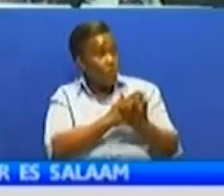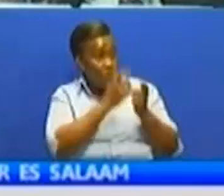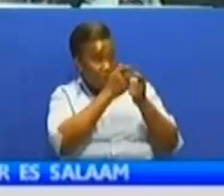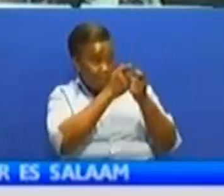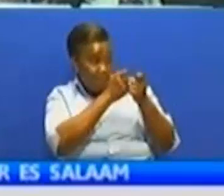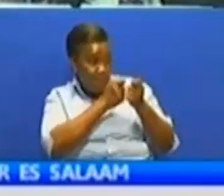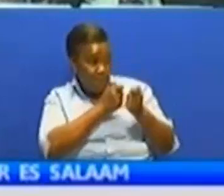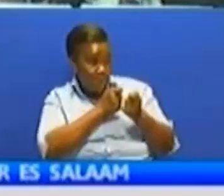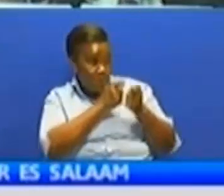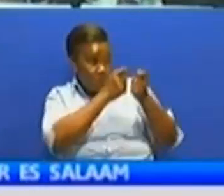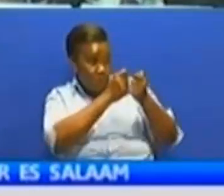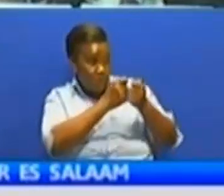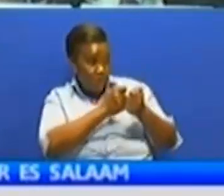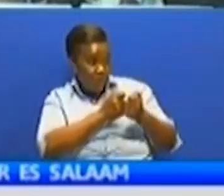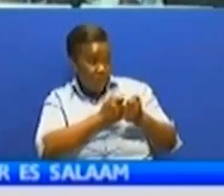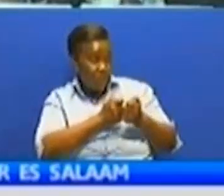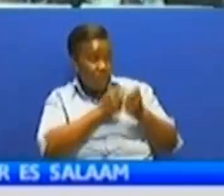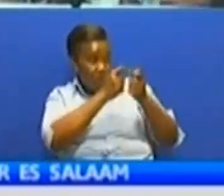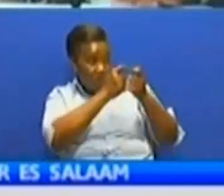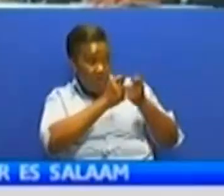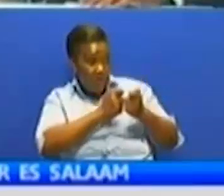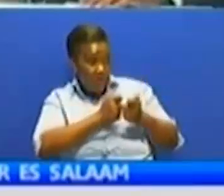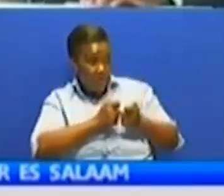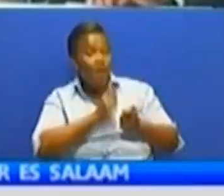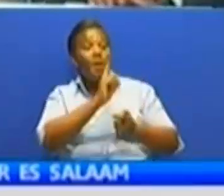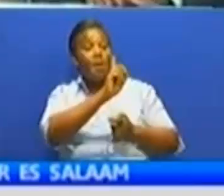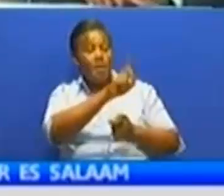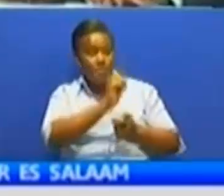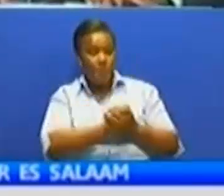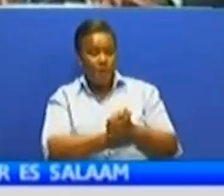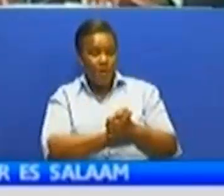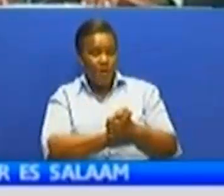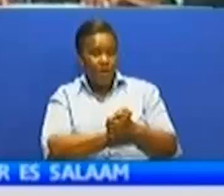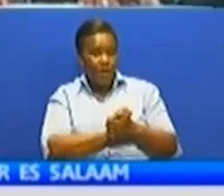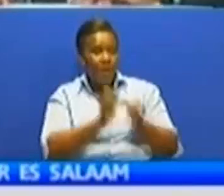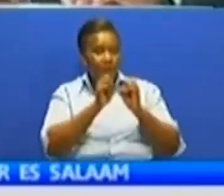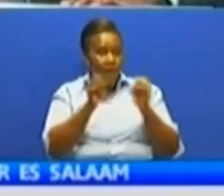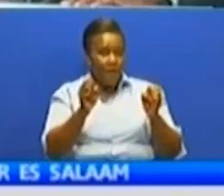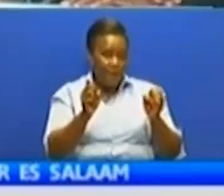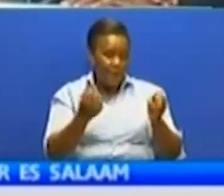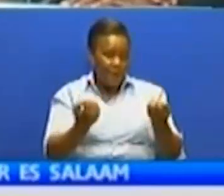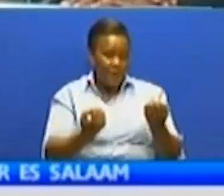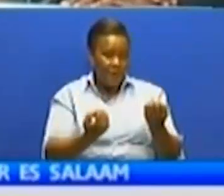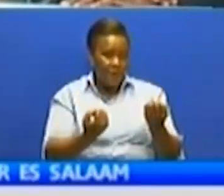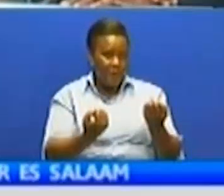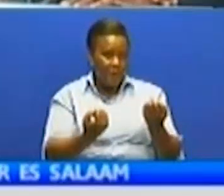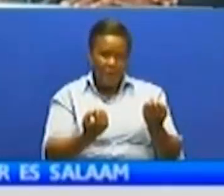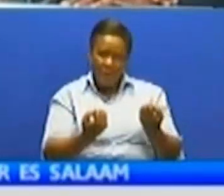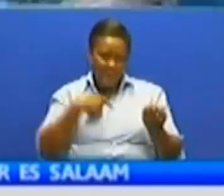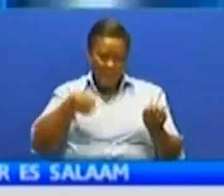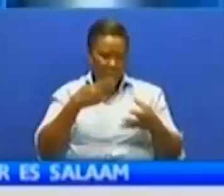gravity, lakini gravity kwa kuangalia gravity ya jua au mwezi kutuathiri